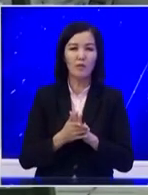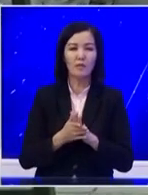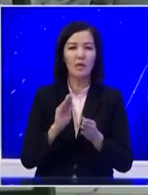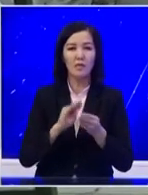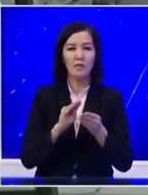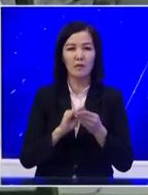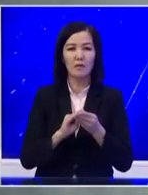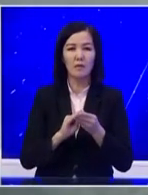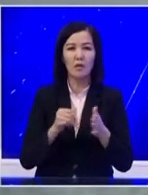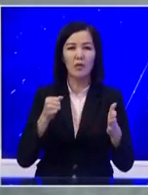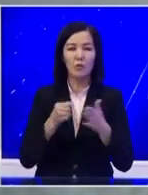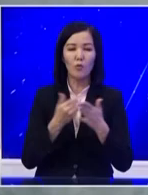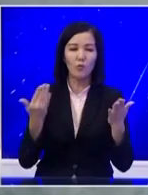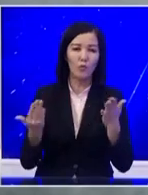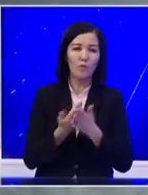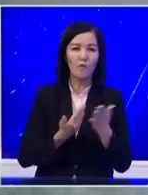сохраняться вплоть до нового урожая.